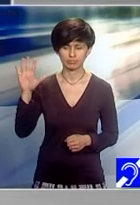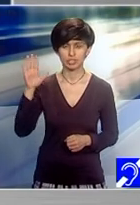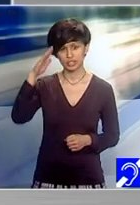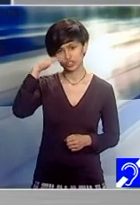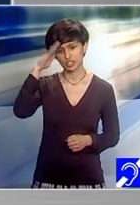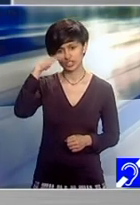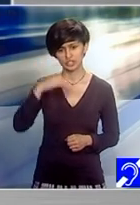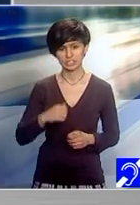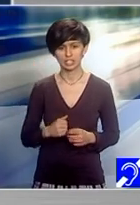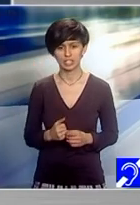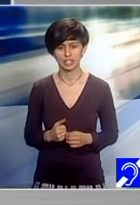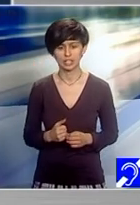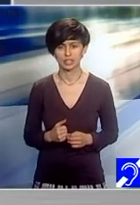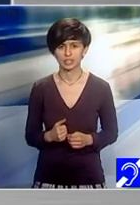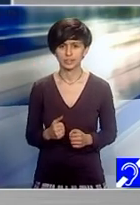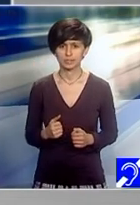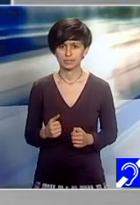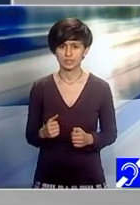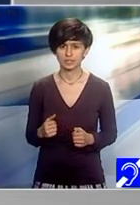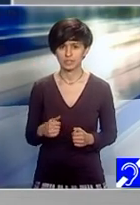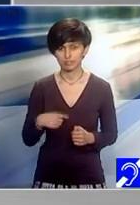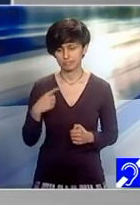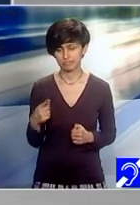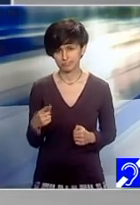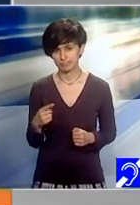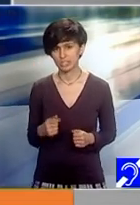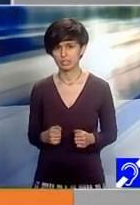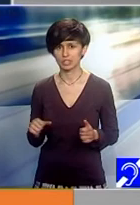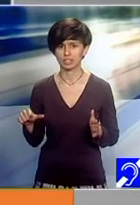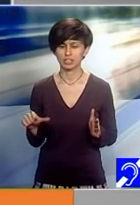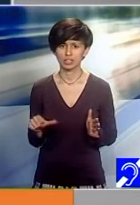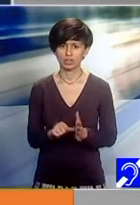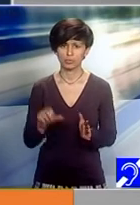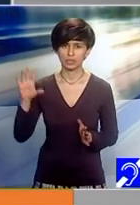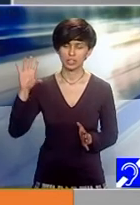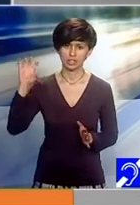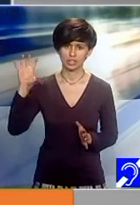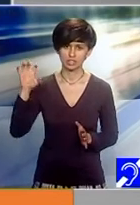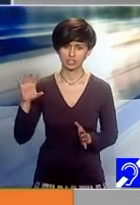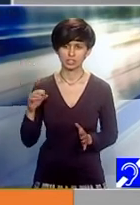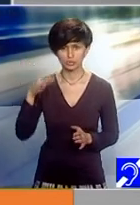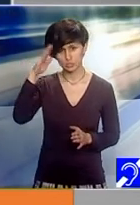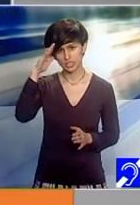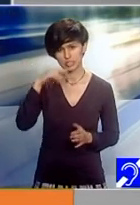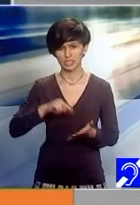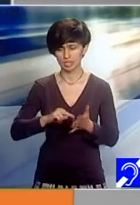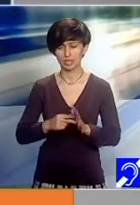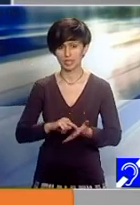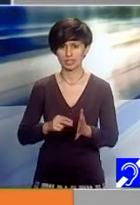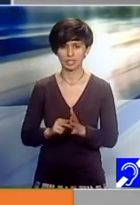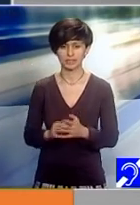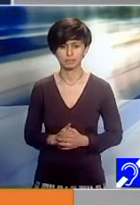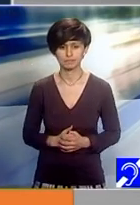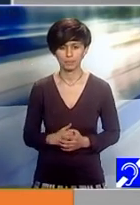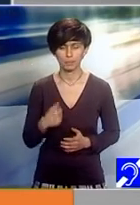Nu știu, cu aritmetica asta o prost, ca 5 zile din 1000, aproape 1500 de zile de pregătire, ce înseamnă un ciclu olimpic. Eu am